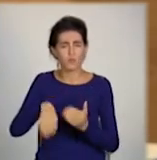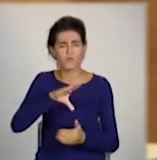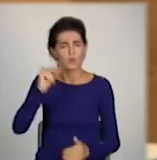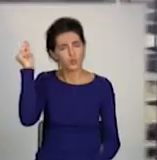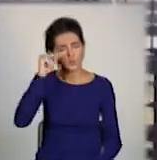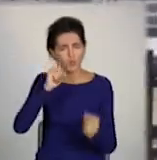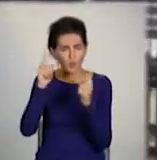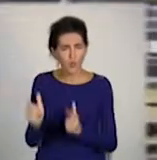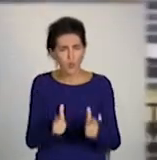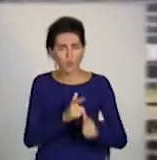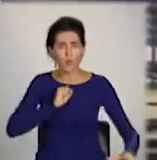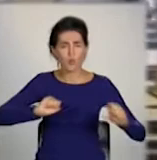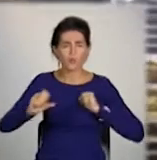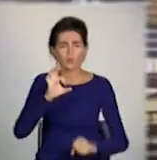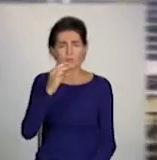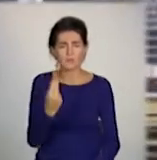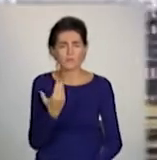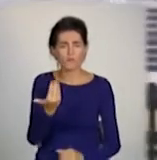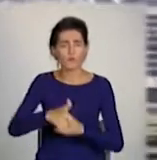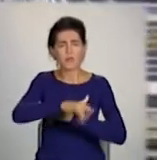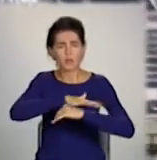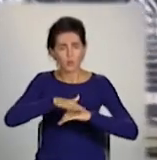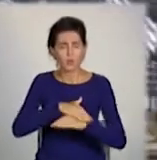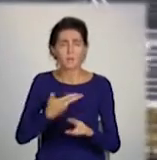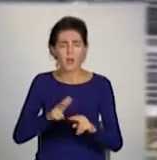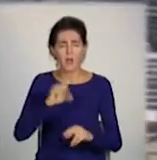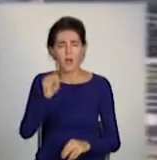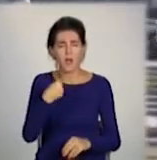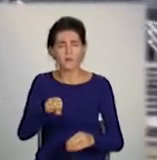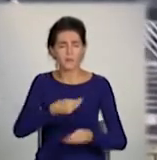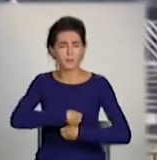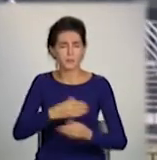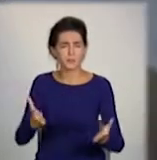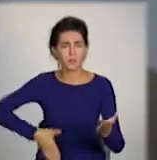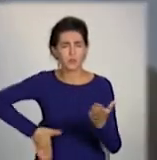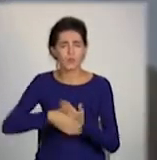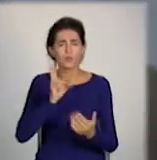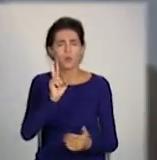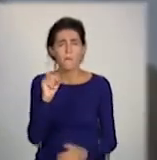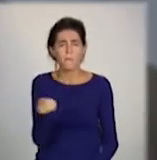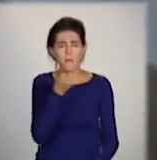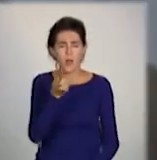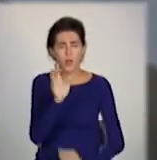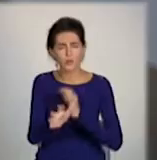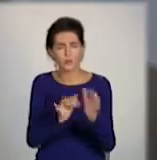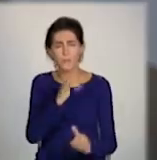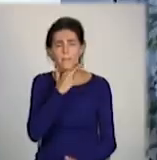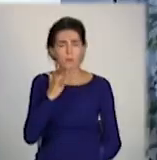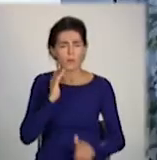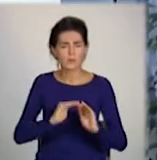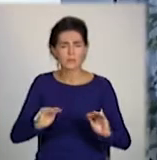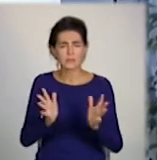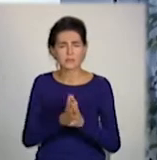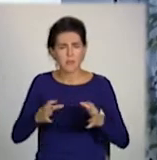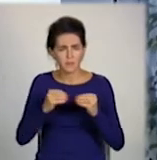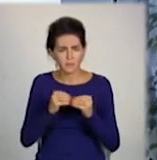року, управління соціального захисту населення у серпні перерахує грошову допомогу малозабезпеченим багатодітним сім'ям.